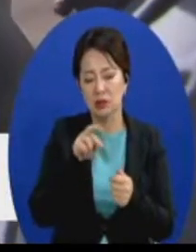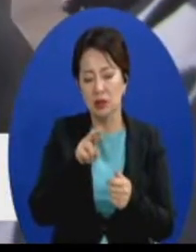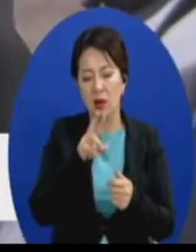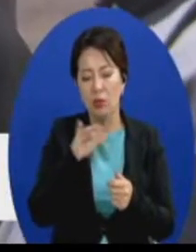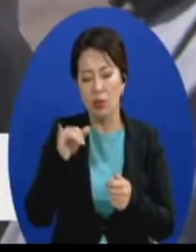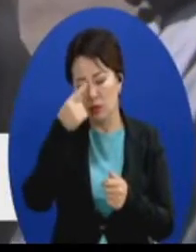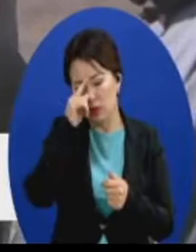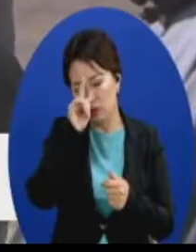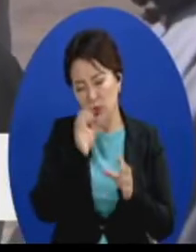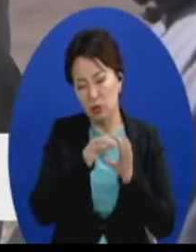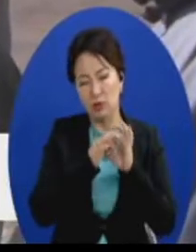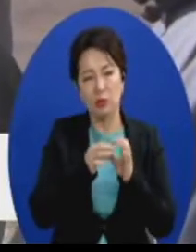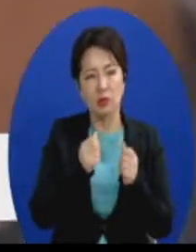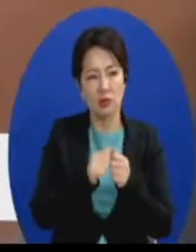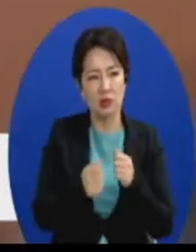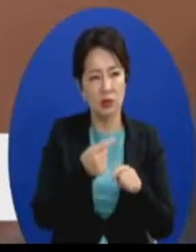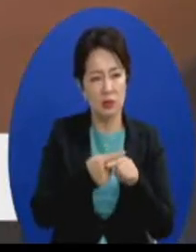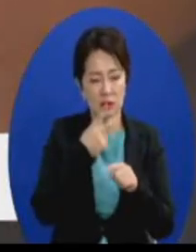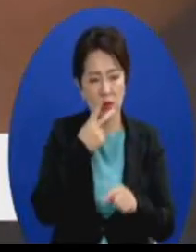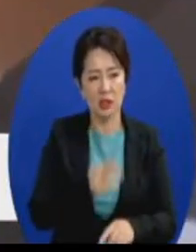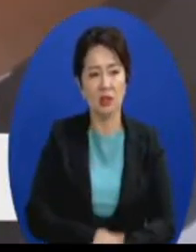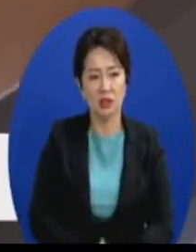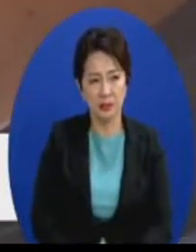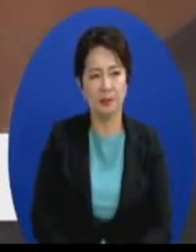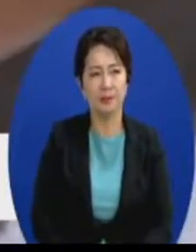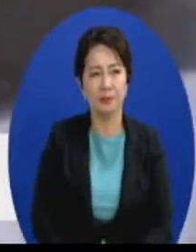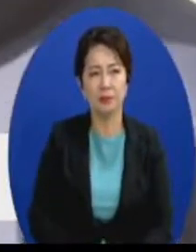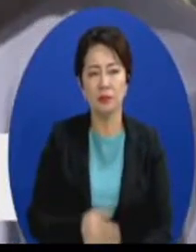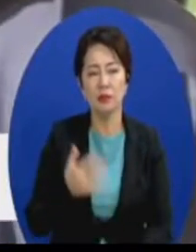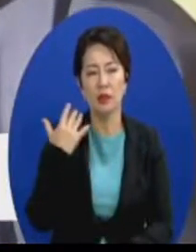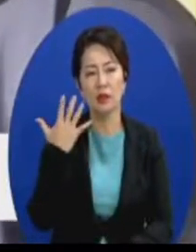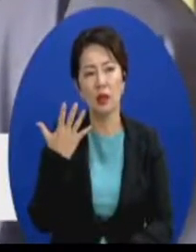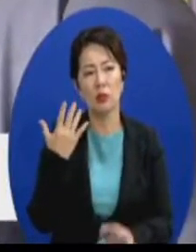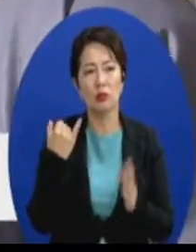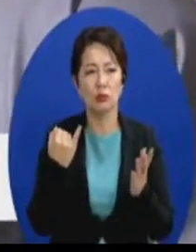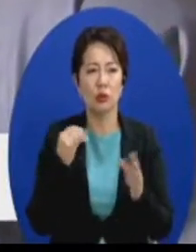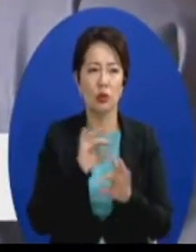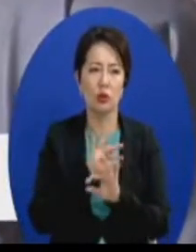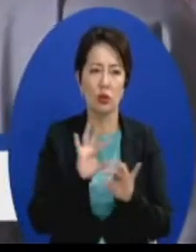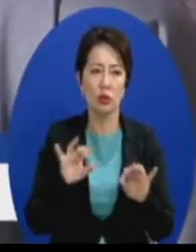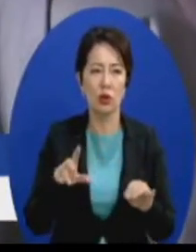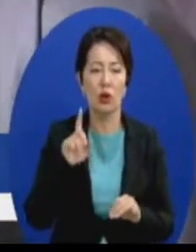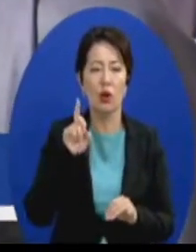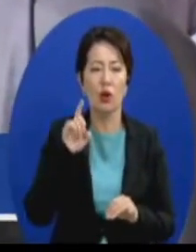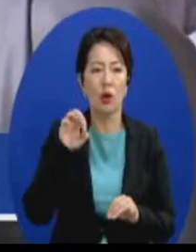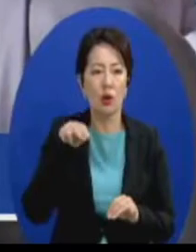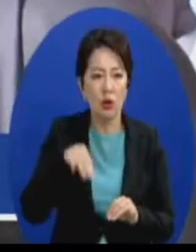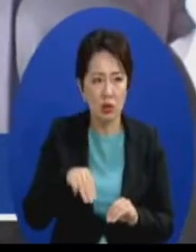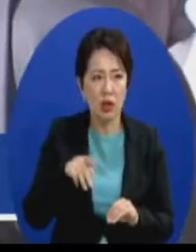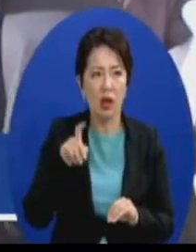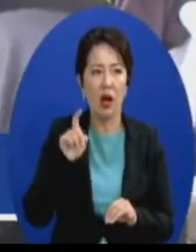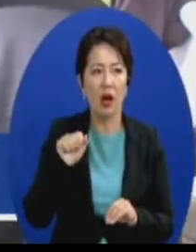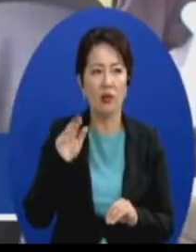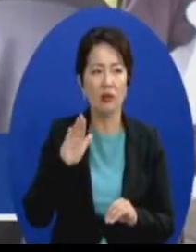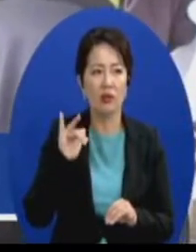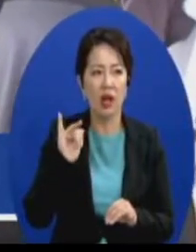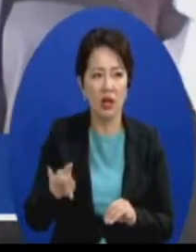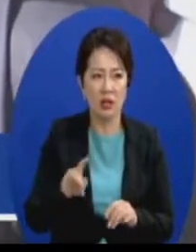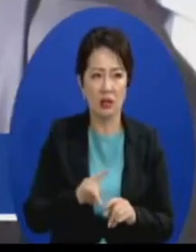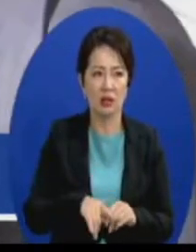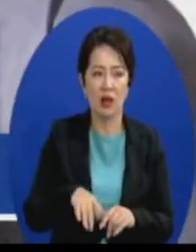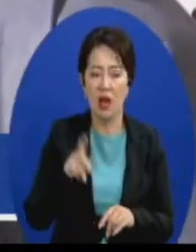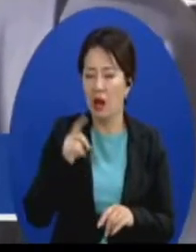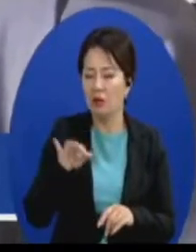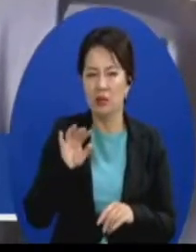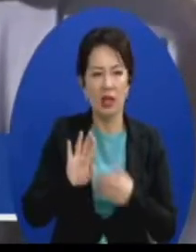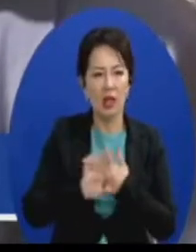эмнэлэгтэй холбоотой урсгал зардал бол нэлээд нэмэгдэн гэж харж байна. Ян зүрийн одоо нэг 5-6 төрлийн хот хавдар ууш штэ. Тэгээд бүтэн хавдрын аюулгүй Арангай гэж